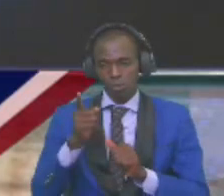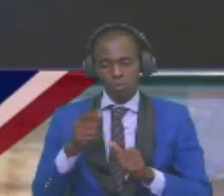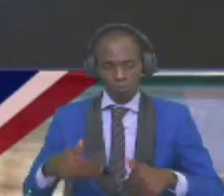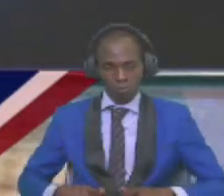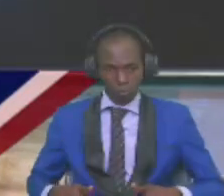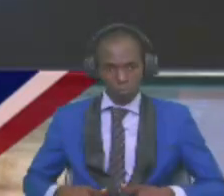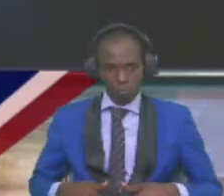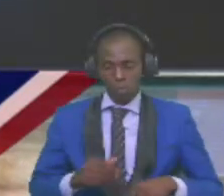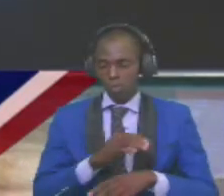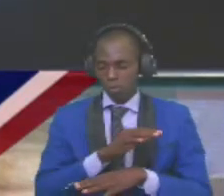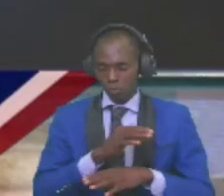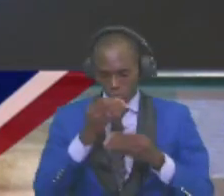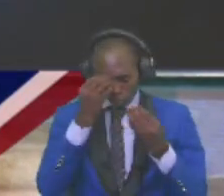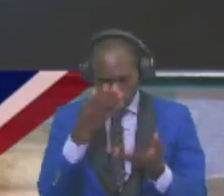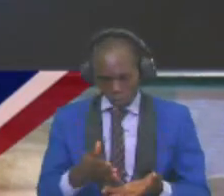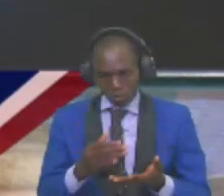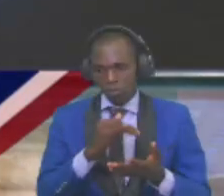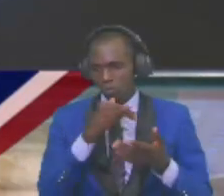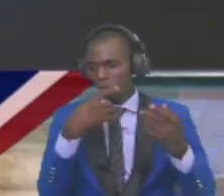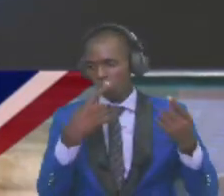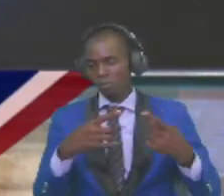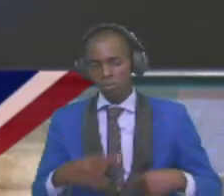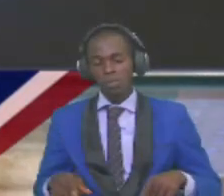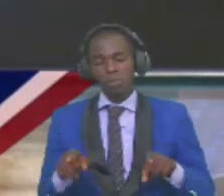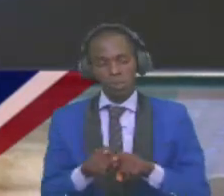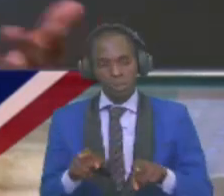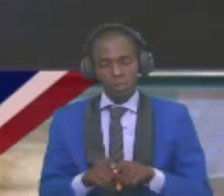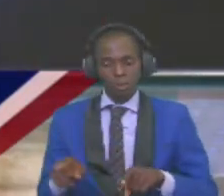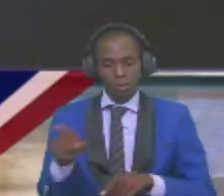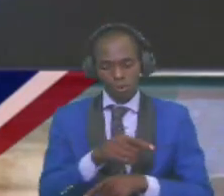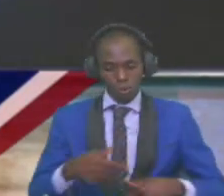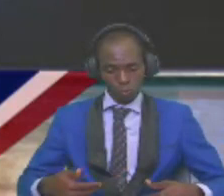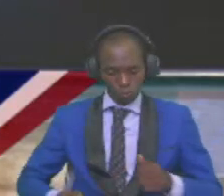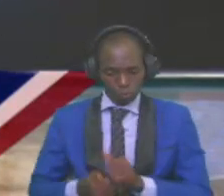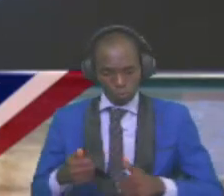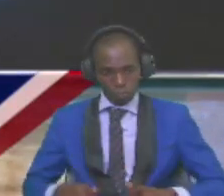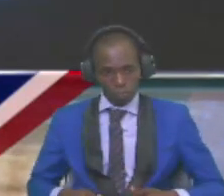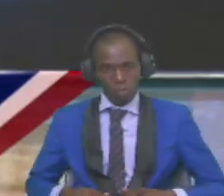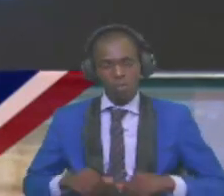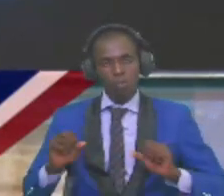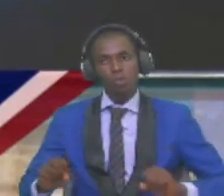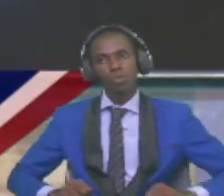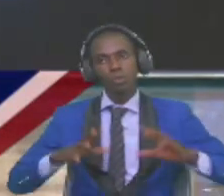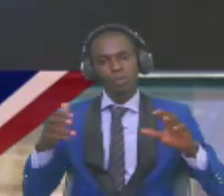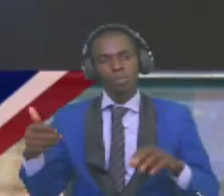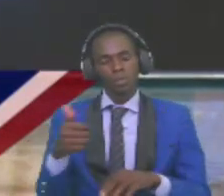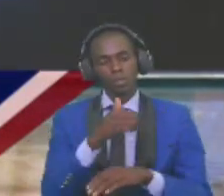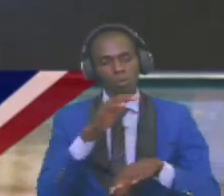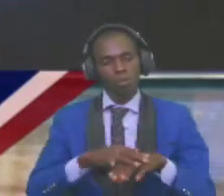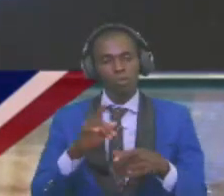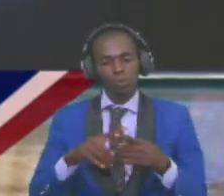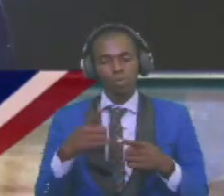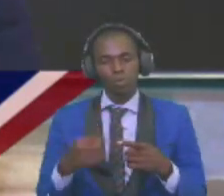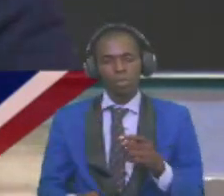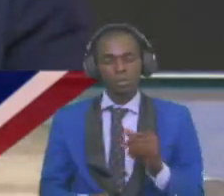vous qui êtes jeunes soyez soumis ne faut pas qu'on faut pas contredire de même à vous quitter je ne sois est